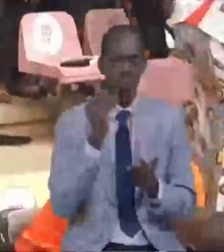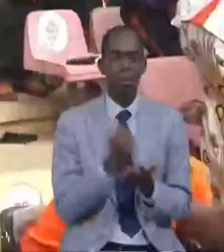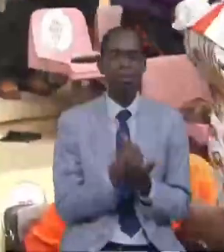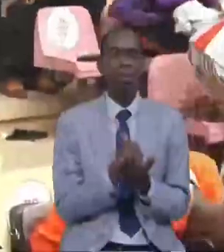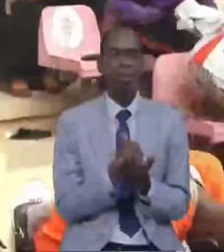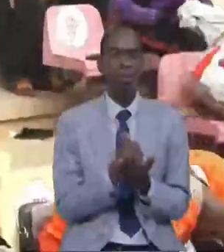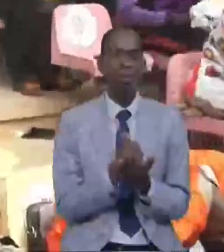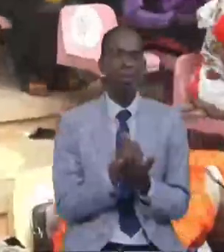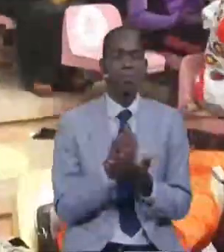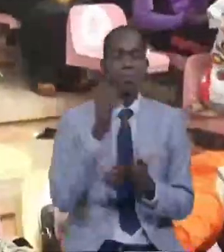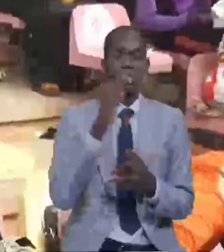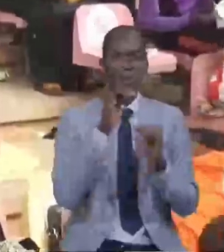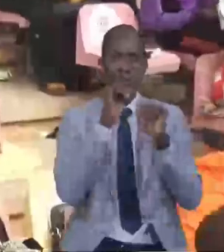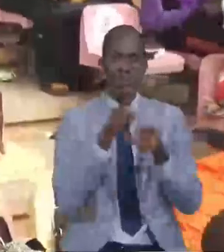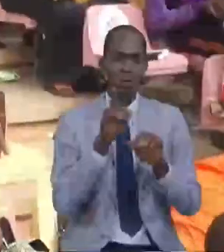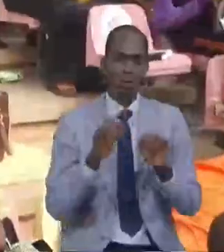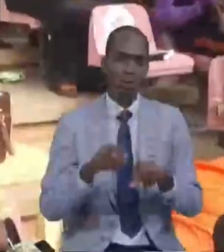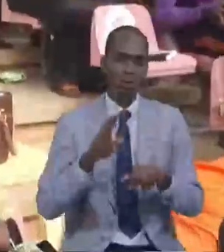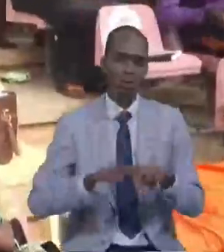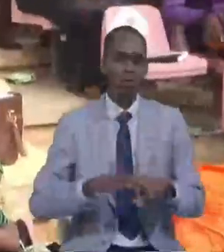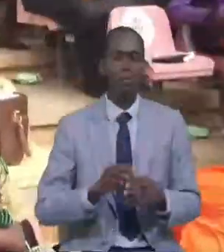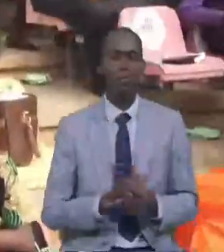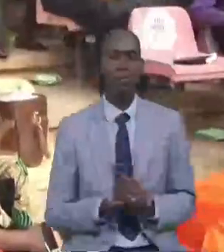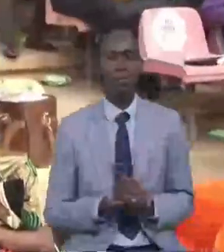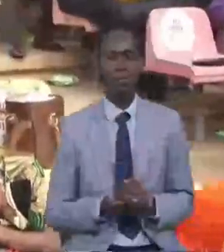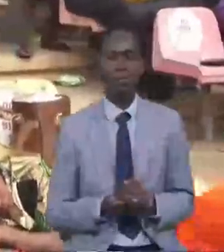Comme nous venons, nous devons comprendre